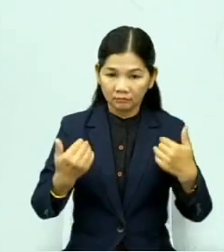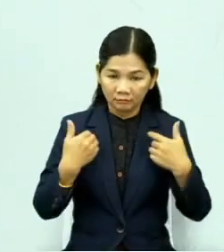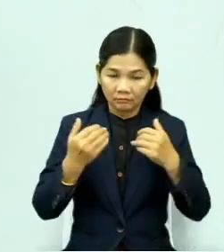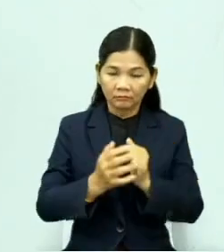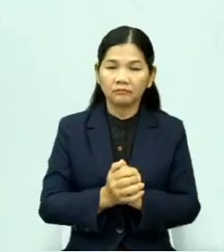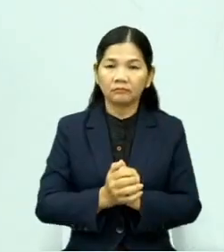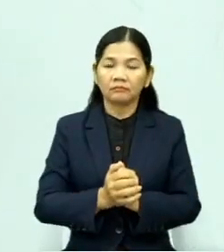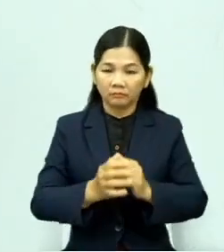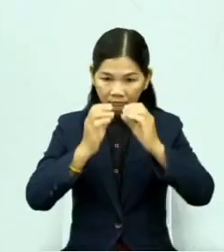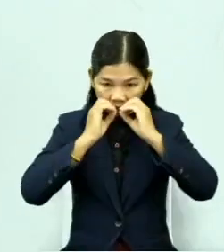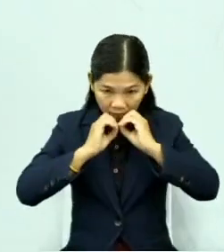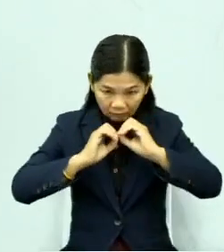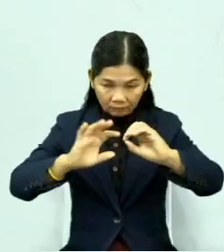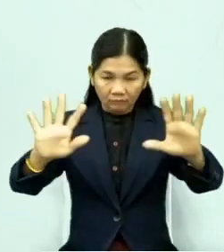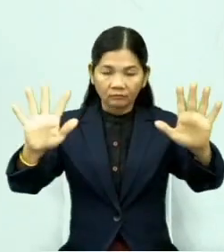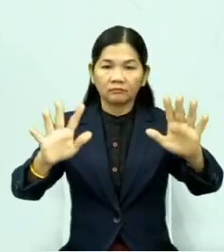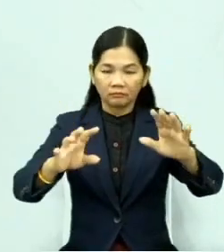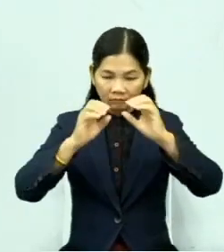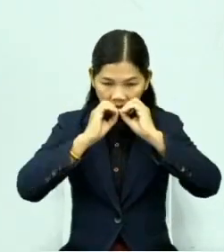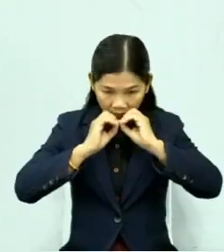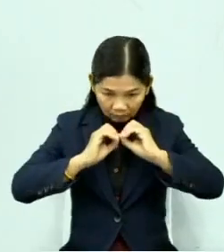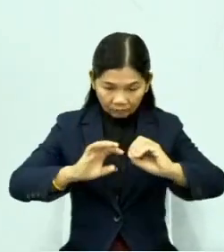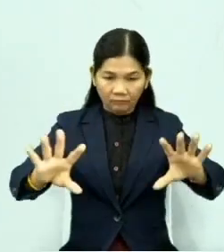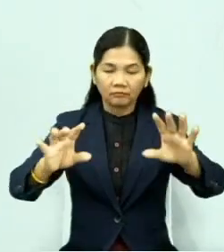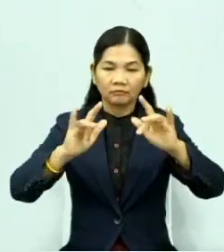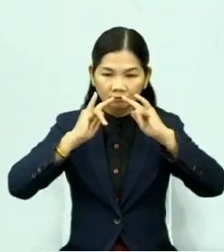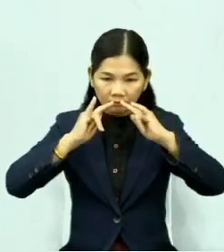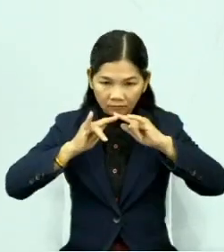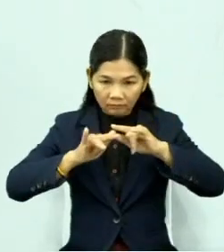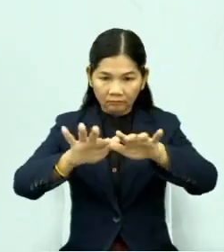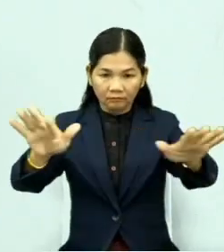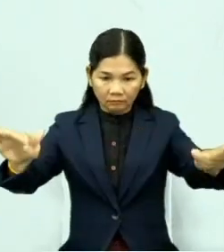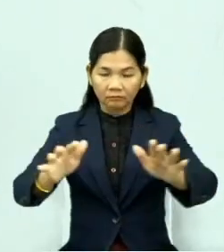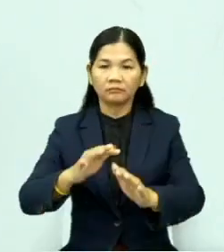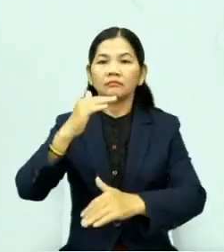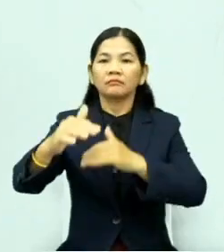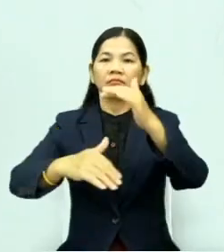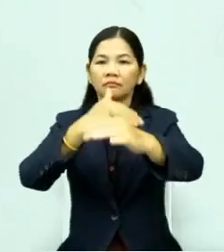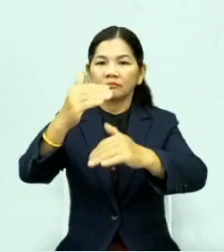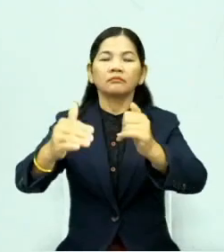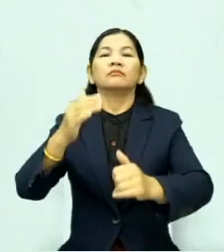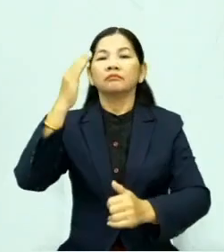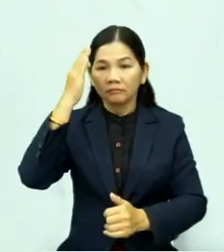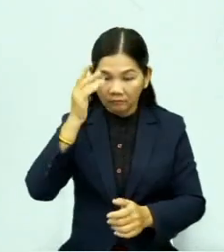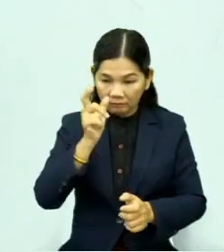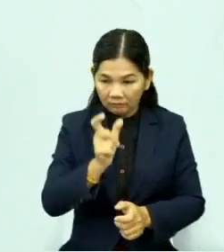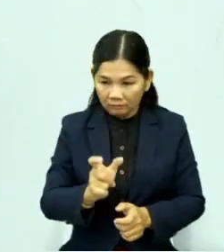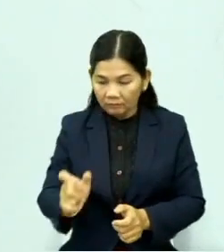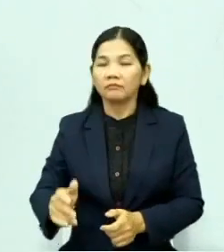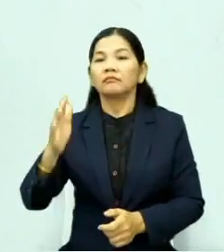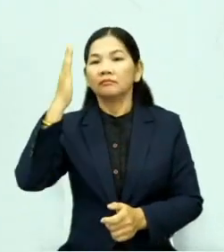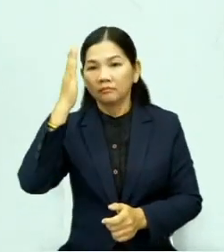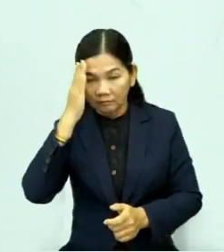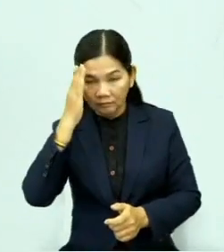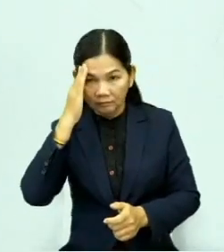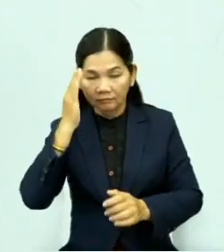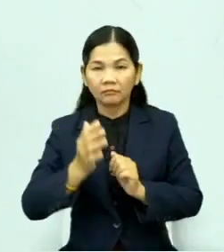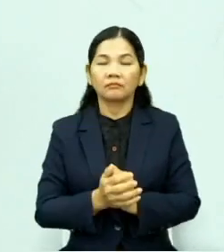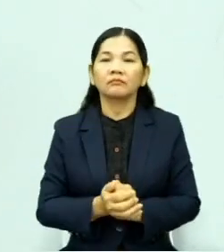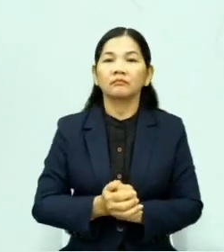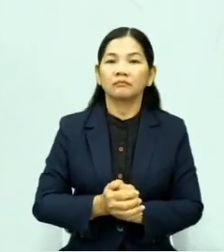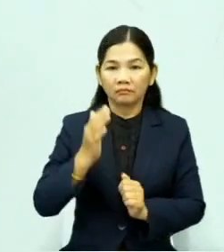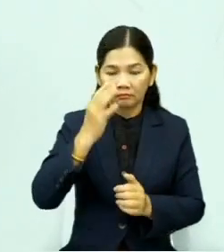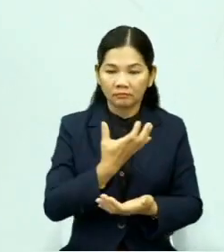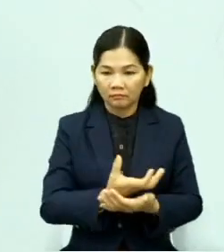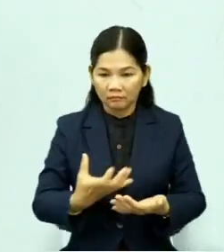trâu tập sắp sai nó có nói con tập sắp sai đó chạm đo mình đưa chùm đoàn cái đó đâm bây áo cho bố có tặng ạc này nó ngạc chạy